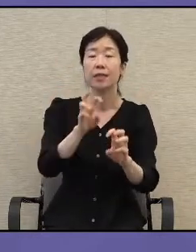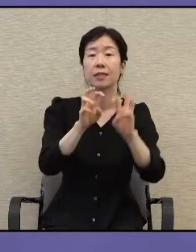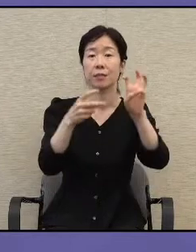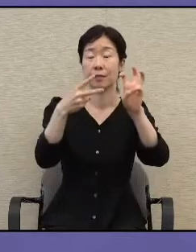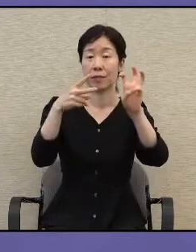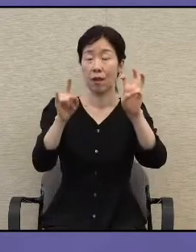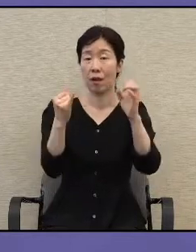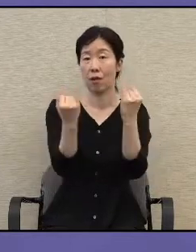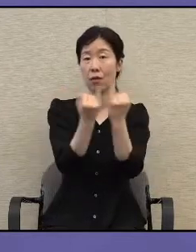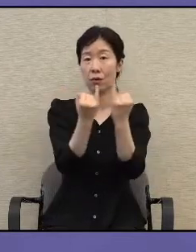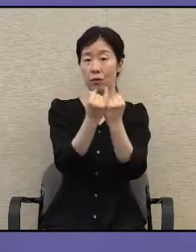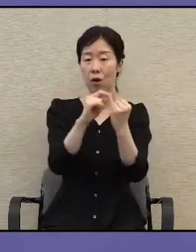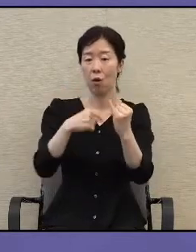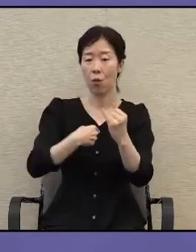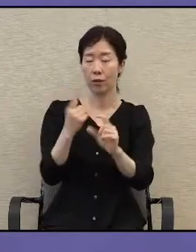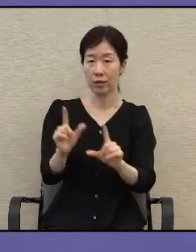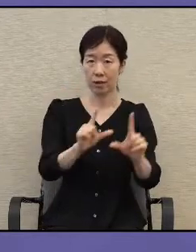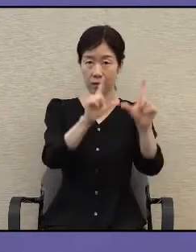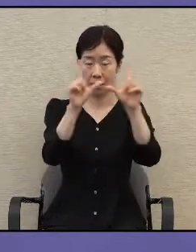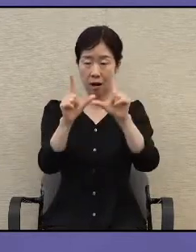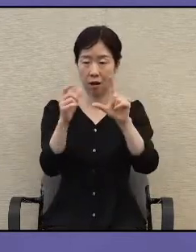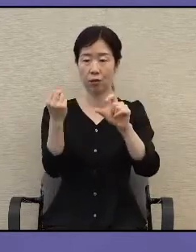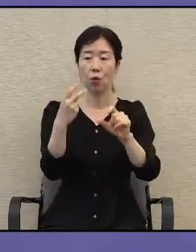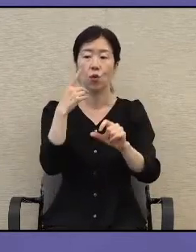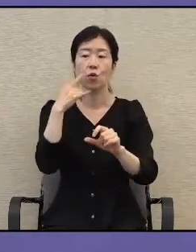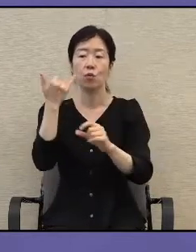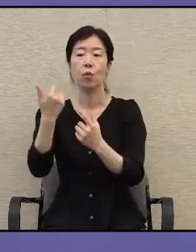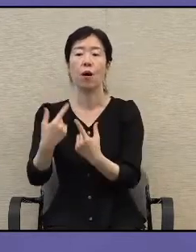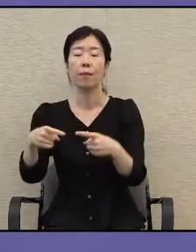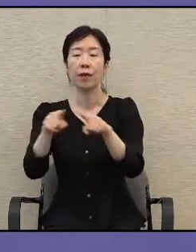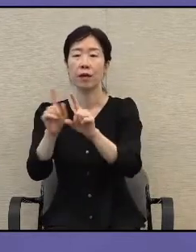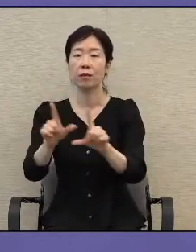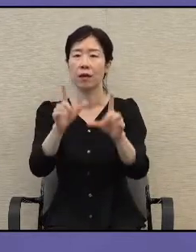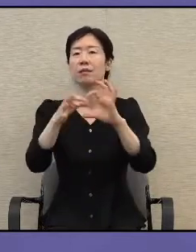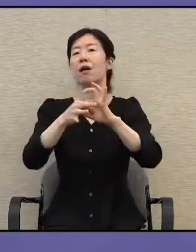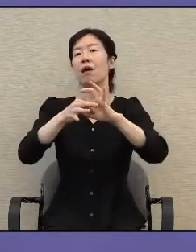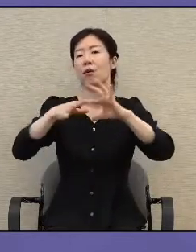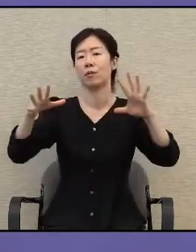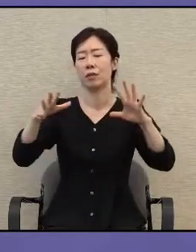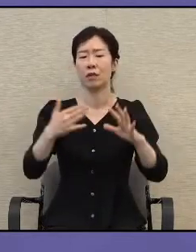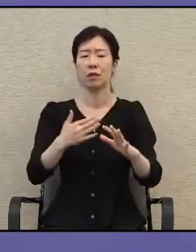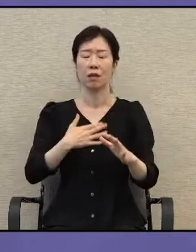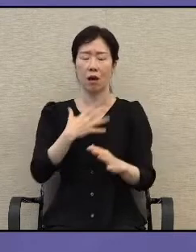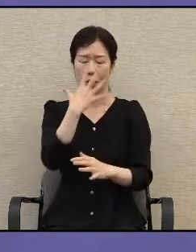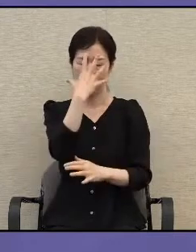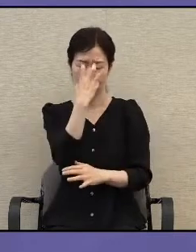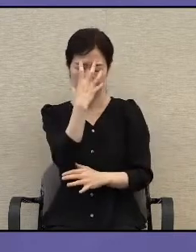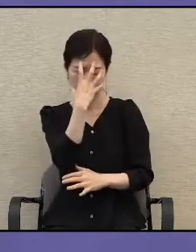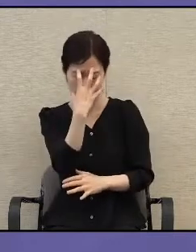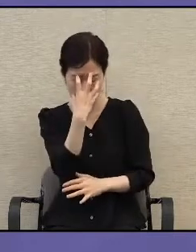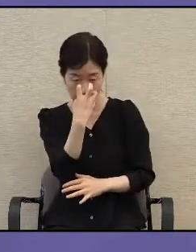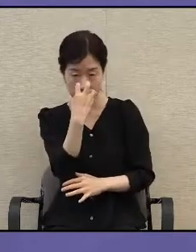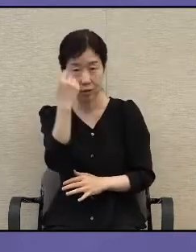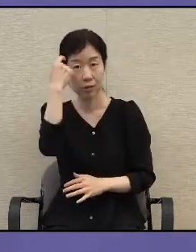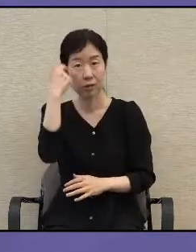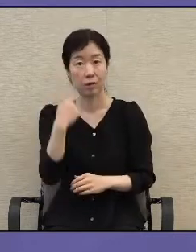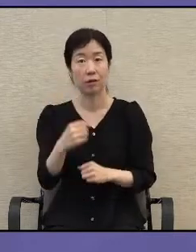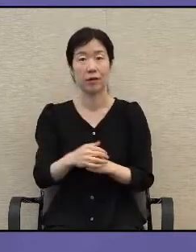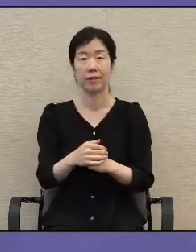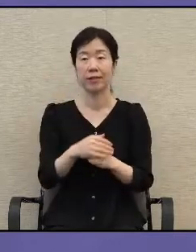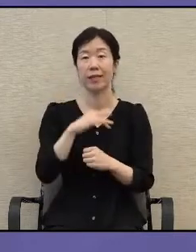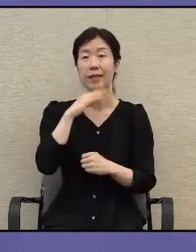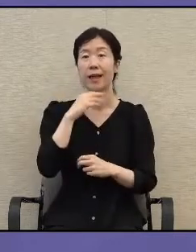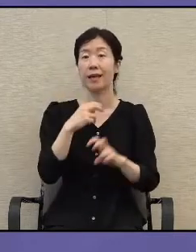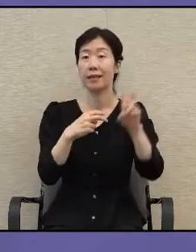같은 경우 1인 가구이거나 부모와 거주하거나 상관없이 다 높은 상황이었습니다. 특히 이제 그 20대 같은